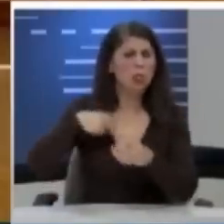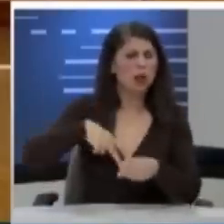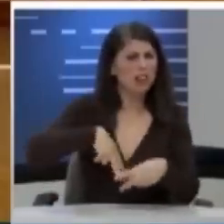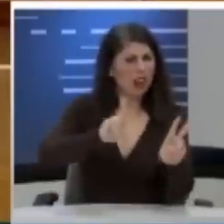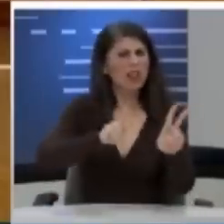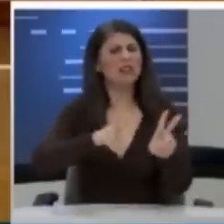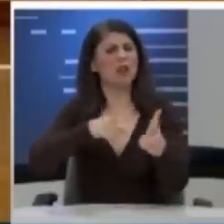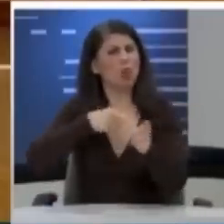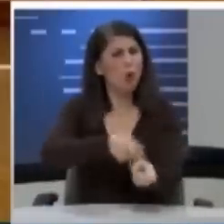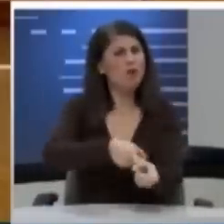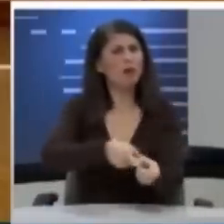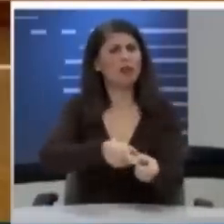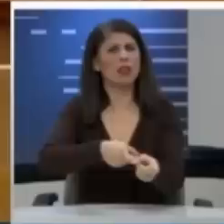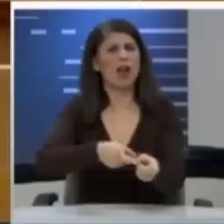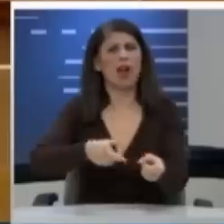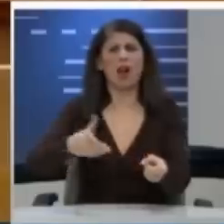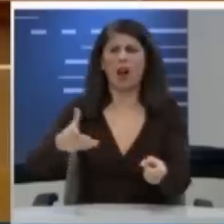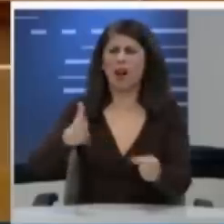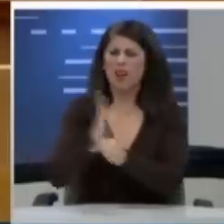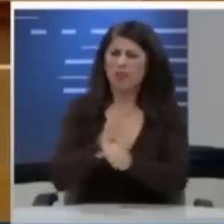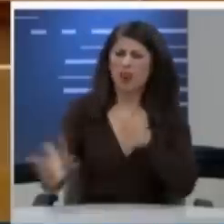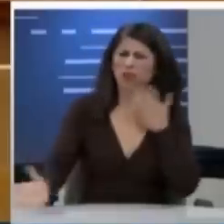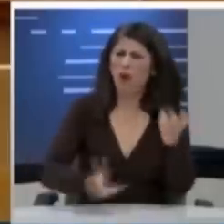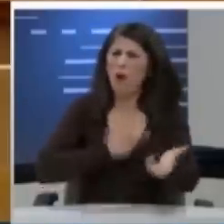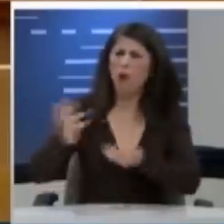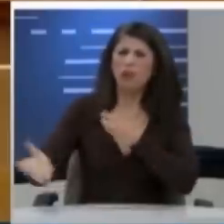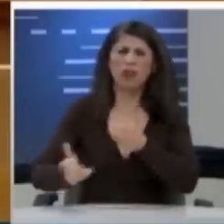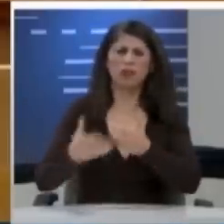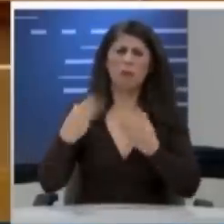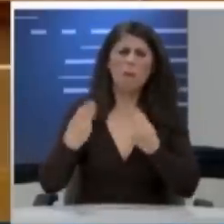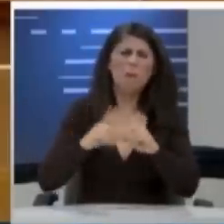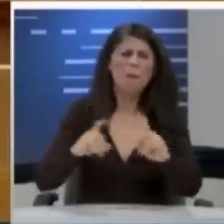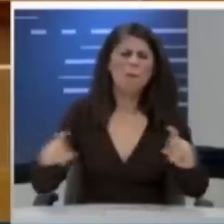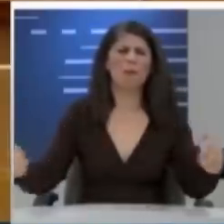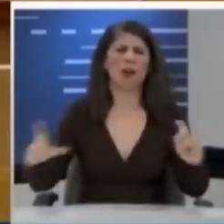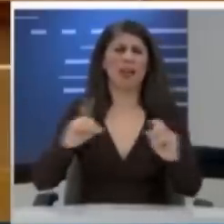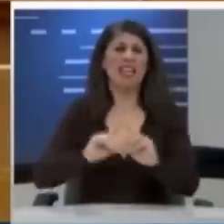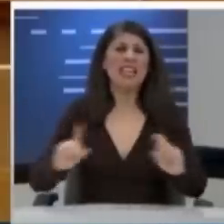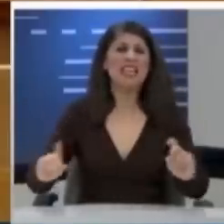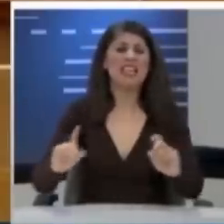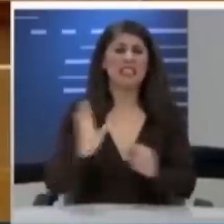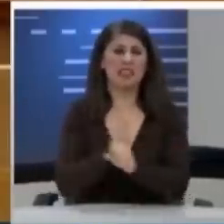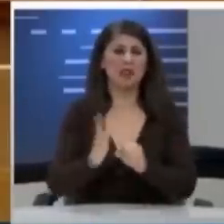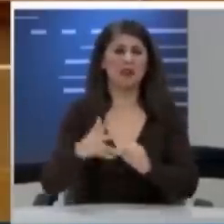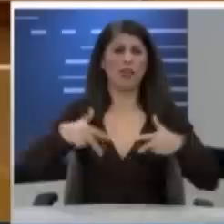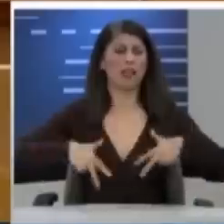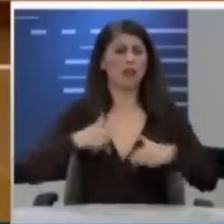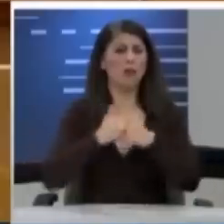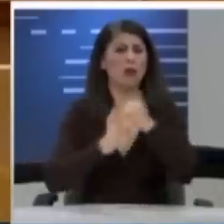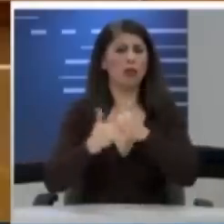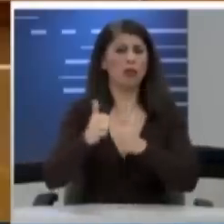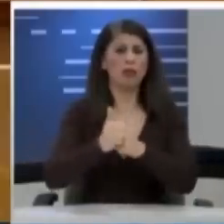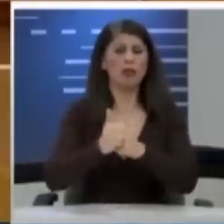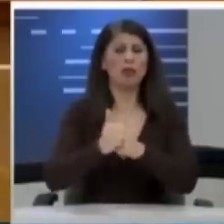δολοφονίες, εκτελέσεις, ολοκαυτώματα, με τεράστιες υλικές καταστροφές σε κρατικές υποδομές στη